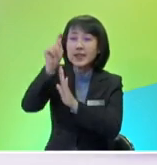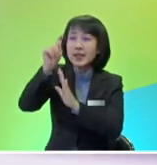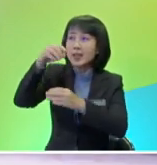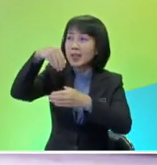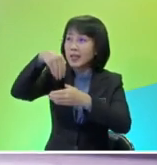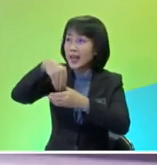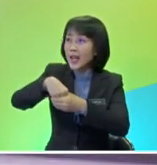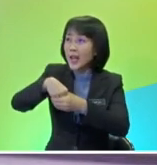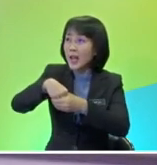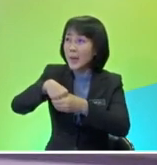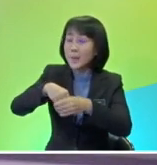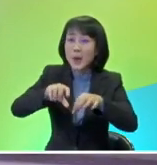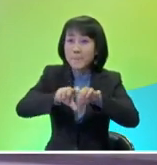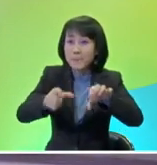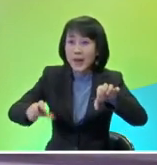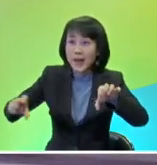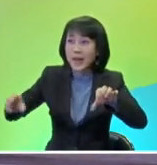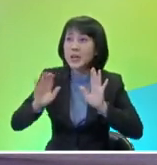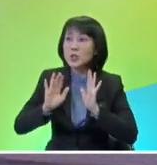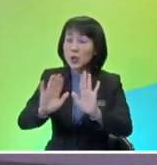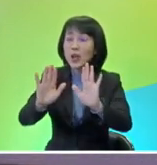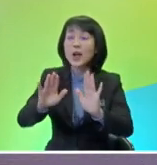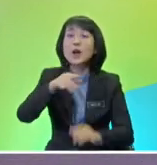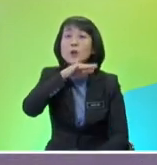menolak kotoran yang tersumbat.